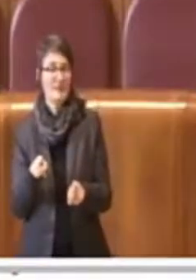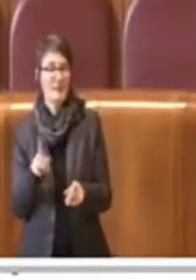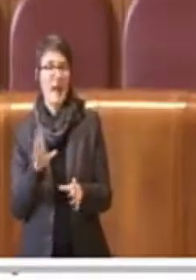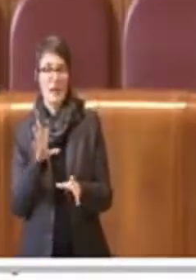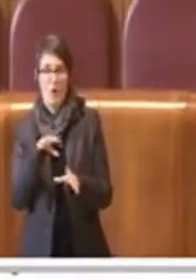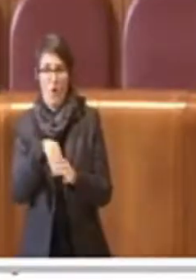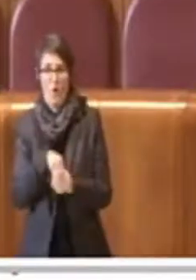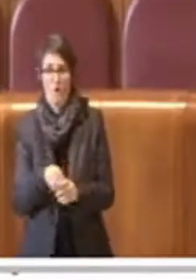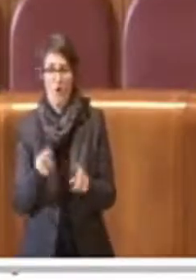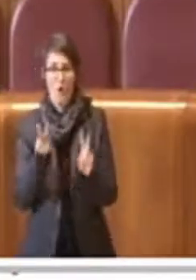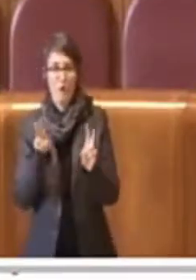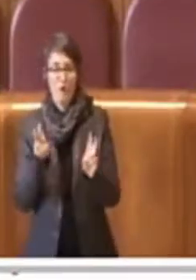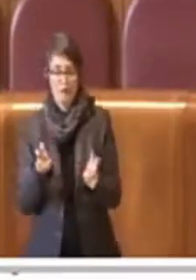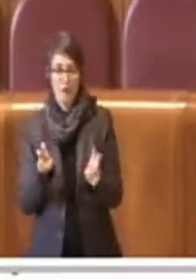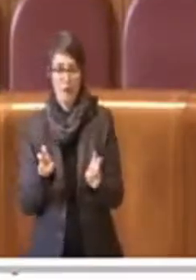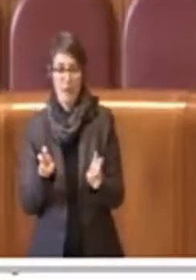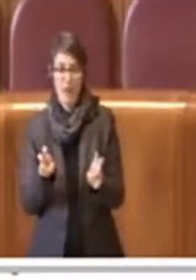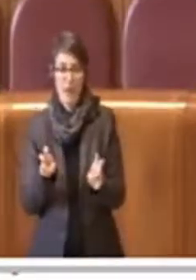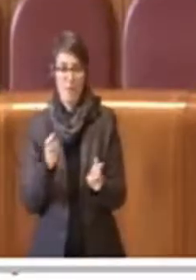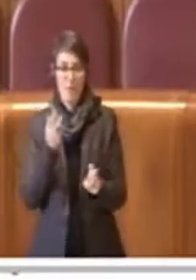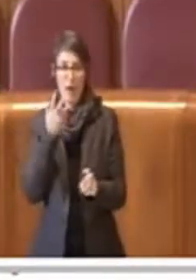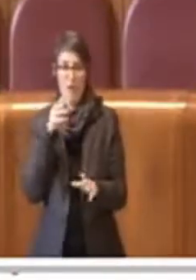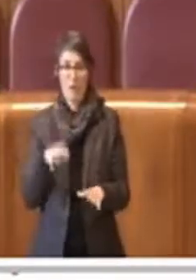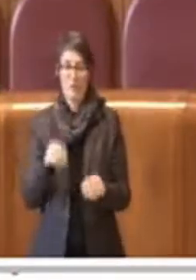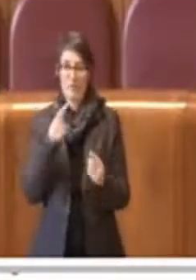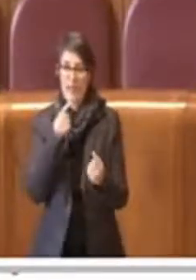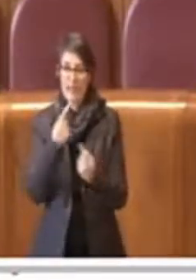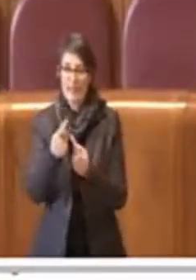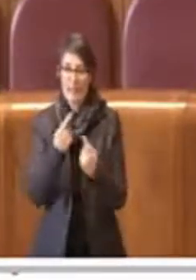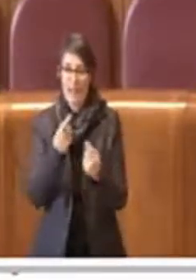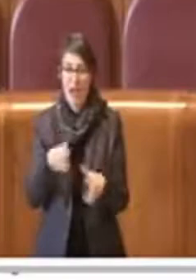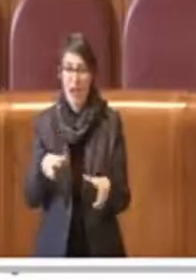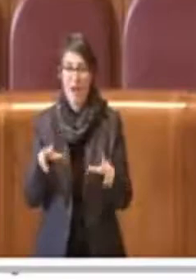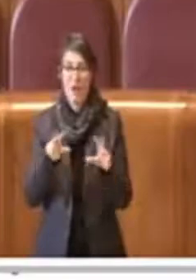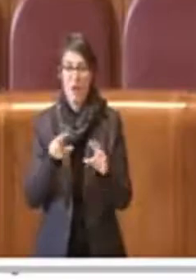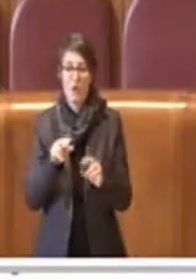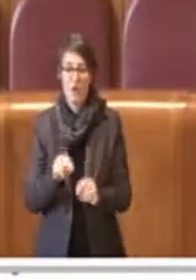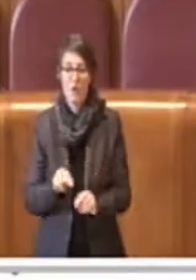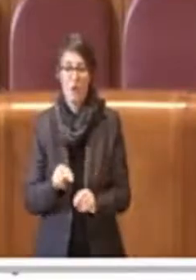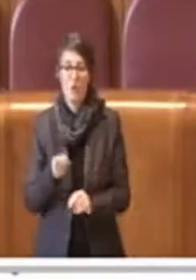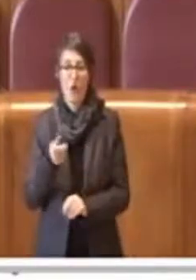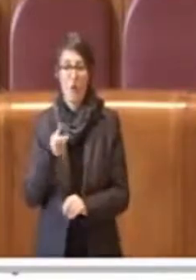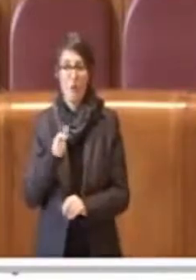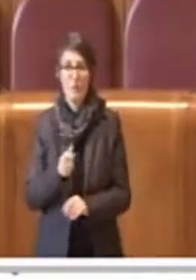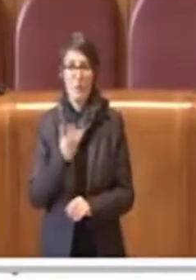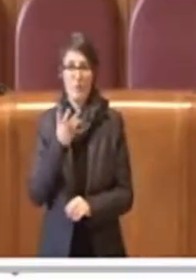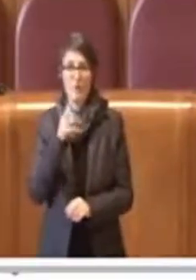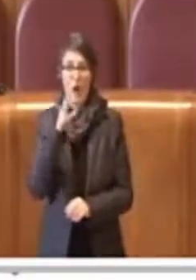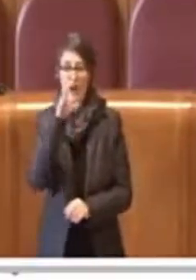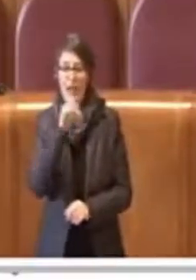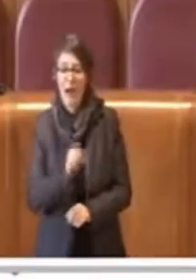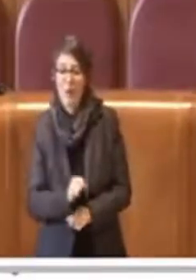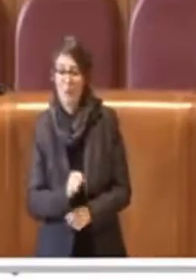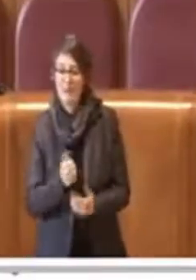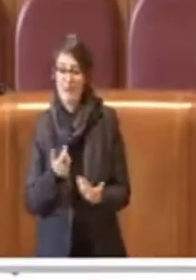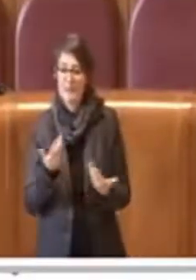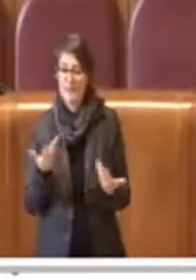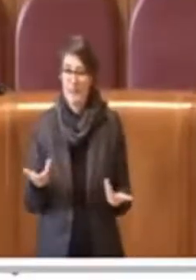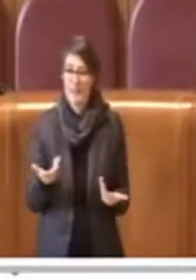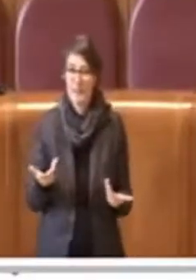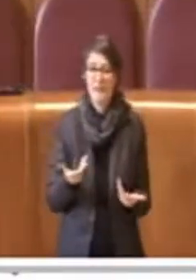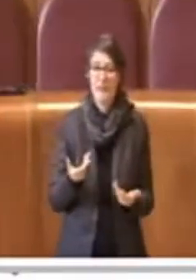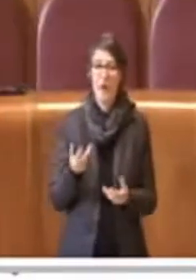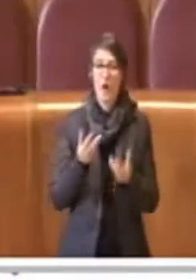tema, affinché si individuino tutti i percorsi opportuni a che questi bambini